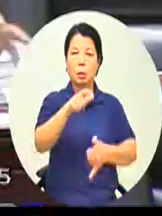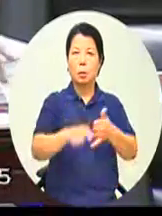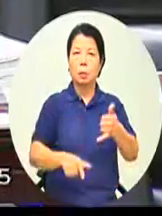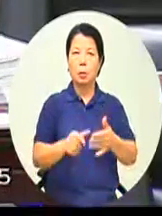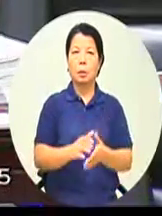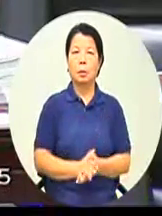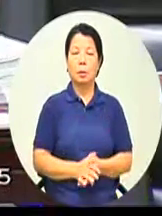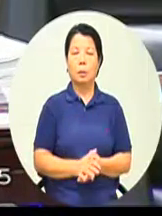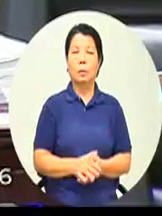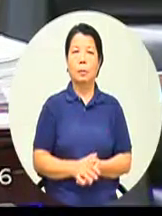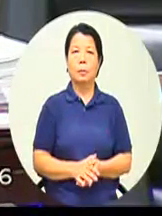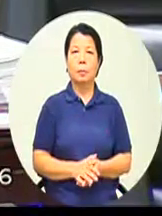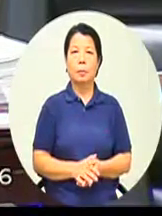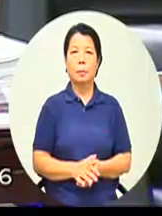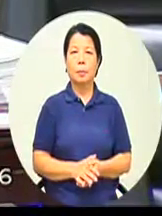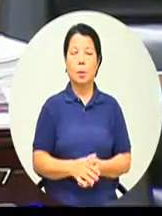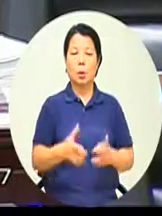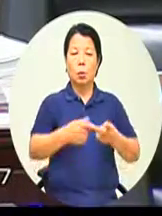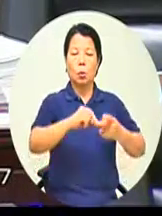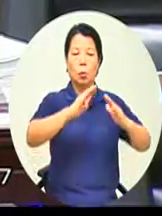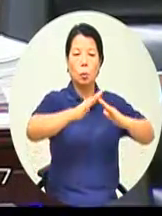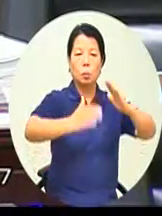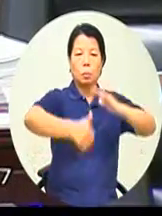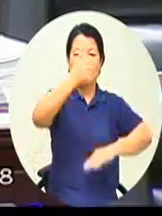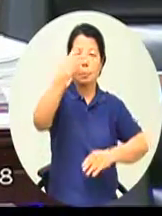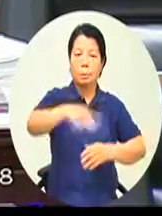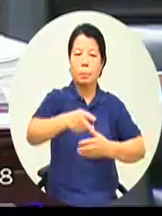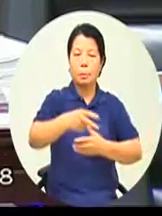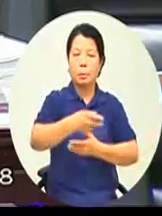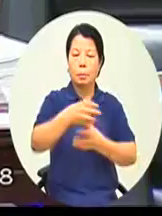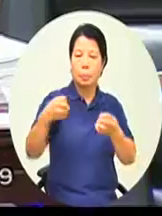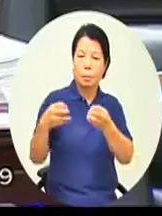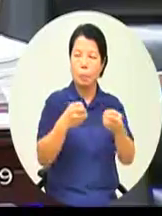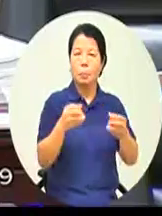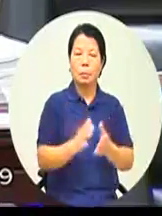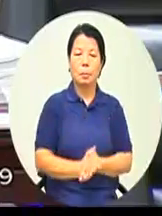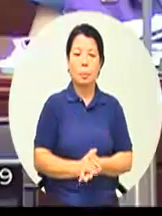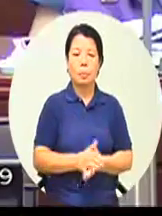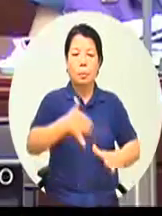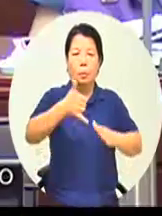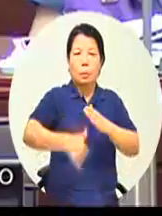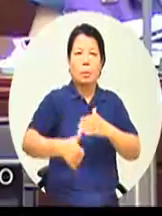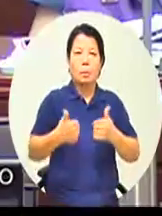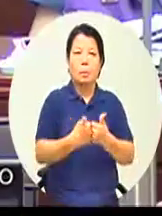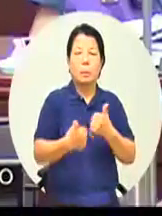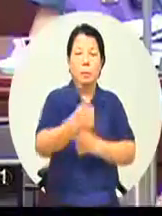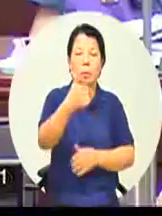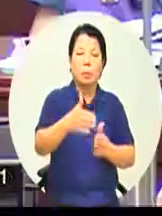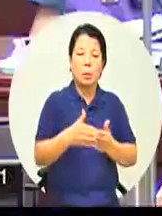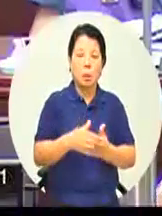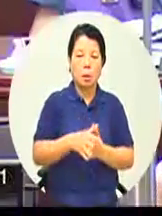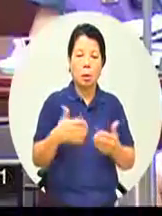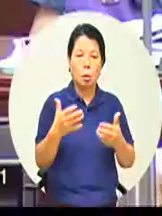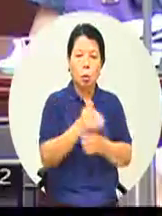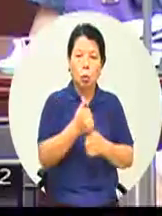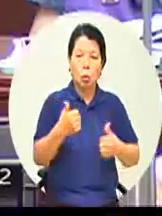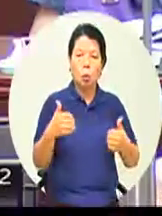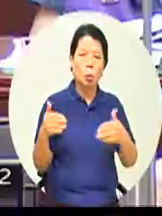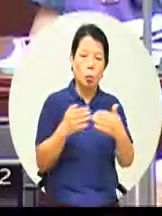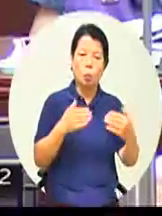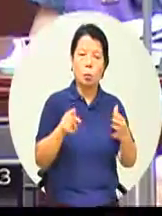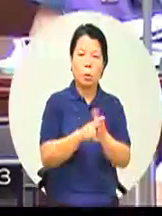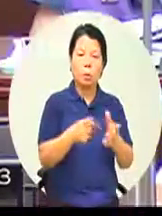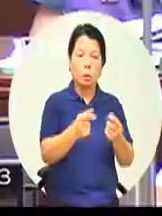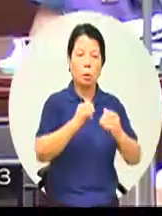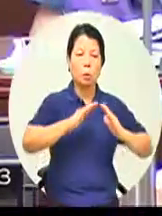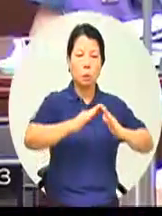甲市长这边沟通？ 对，因为沈议员你在总咨询已经提了好几次，所以市长其实上次已